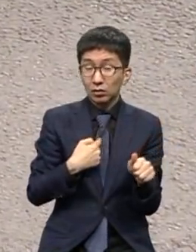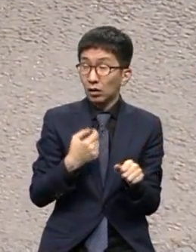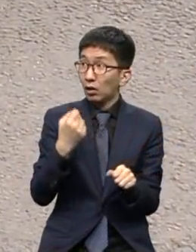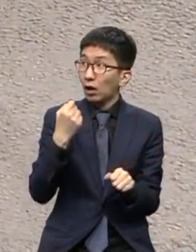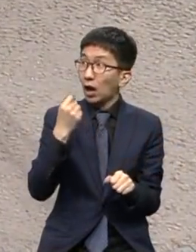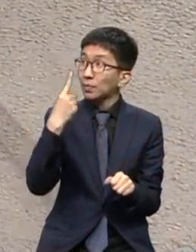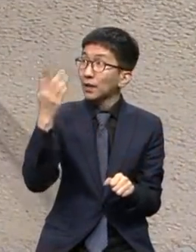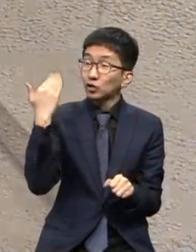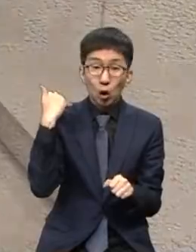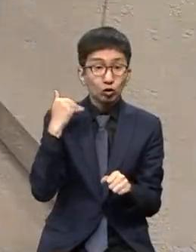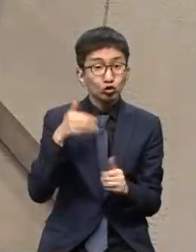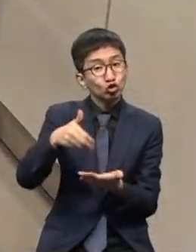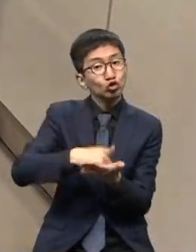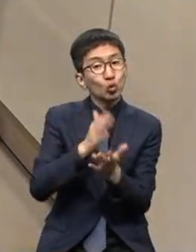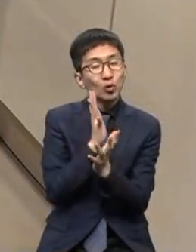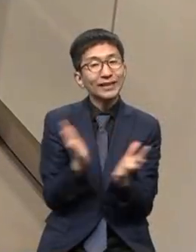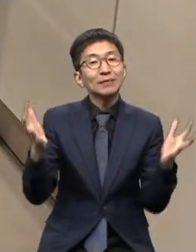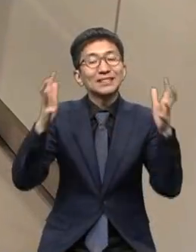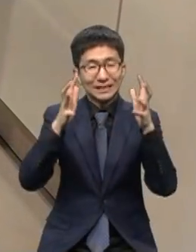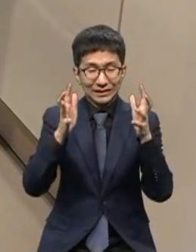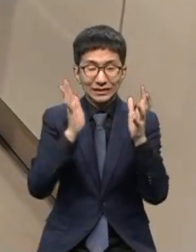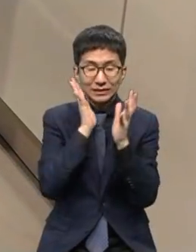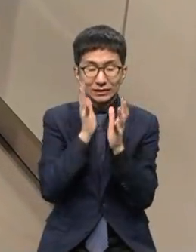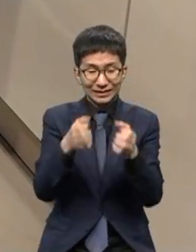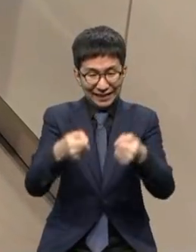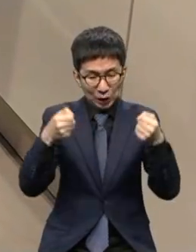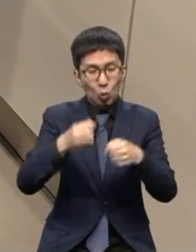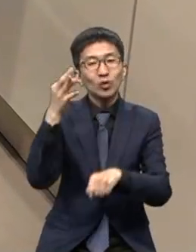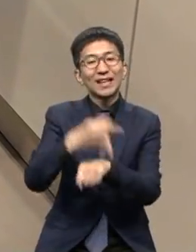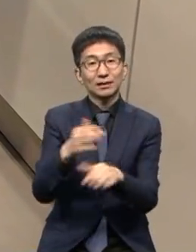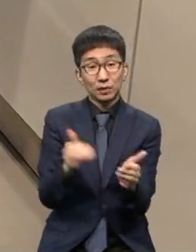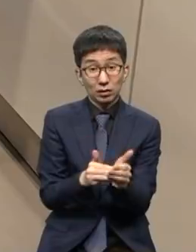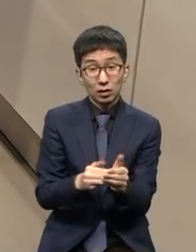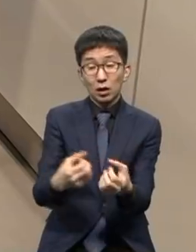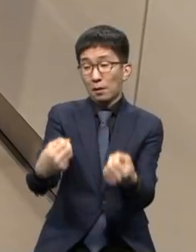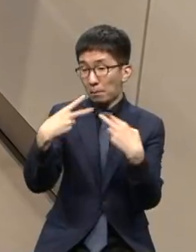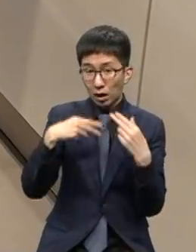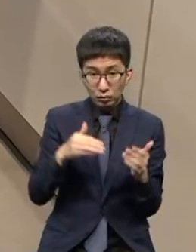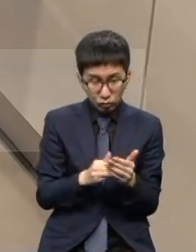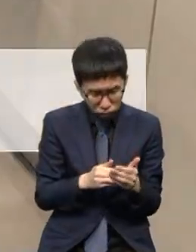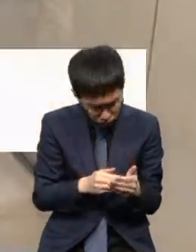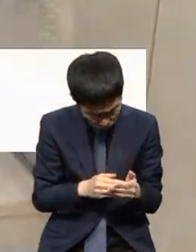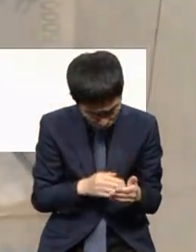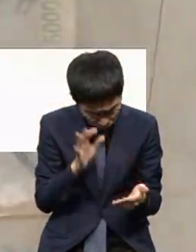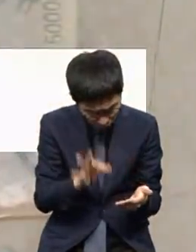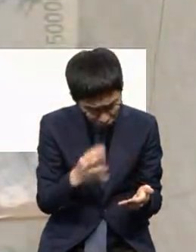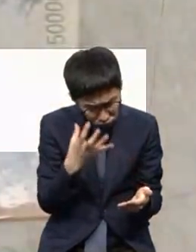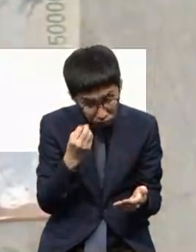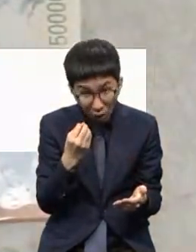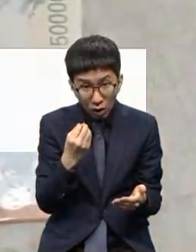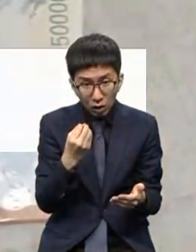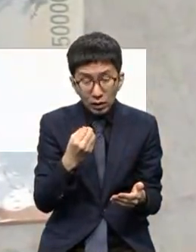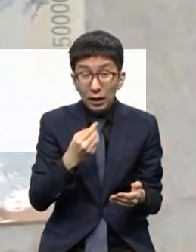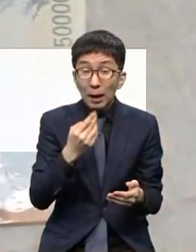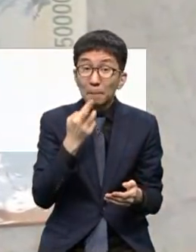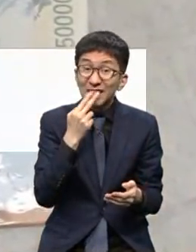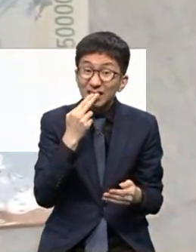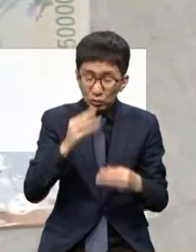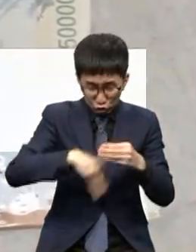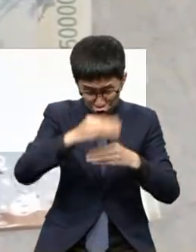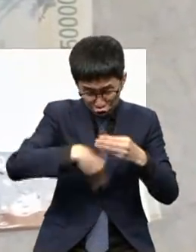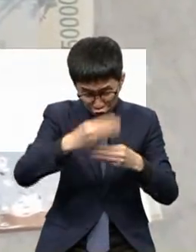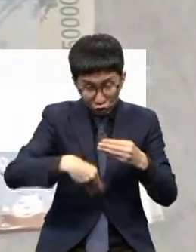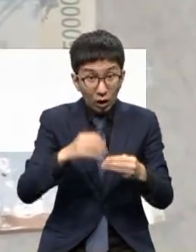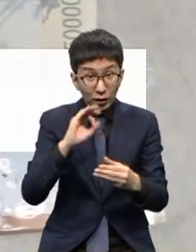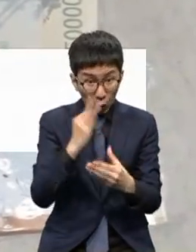구입했습니다 냉장고를 받은 a 씨는 깜짝 놀랐습니다 냉장고 바닥에서 비닐로 꽁꽁 사인 현금 뭉치를